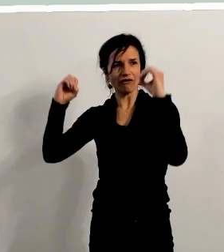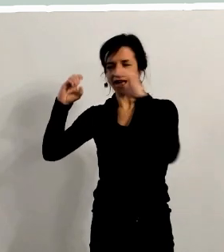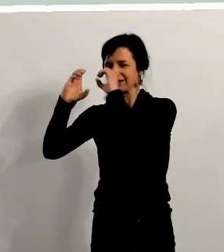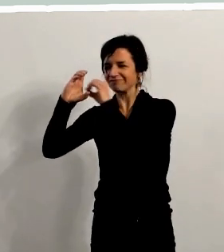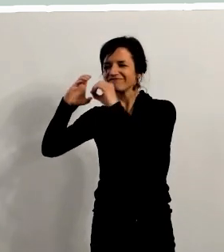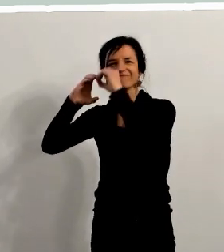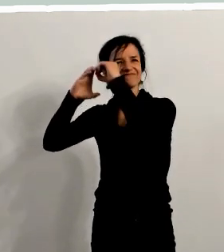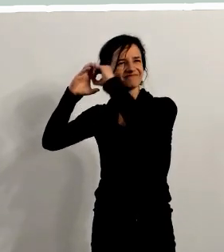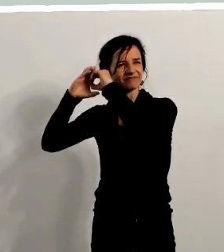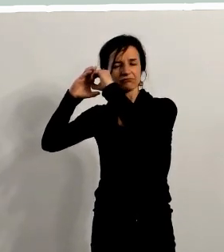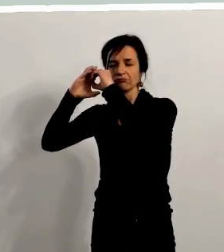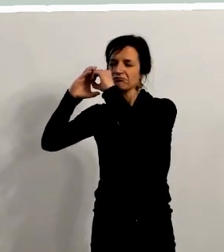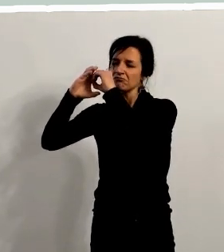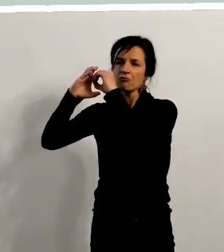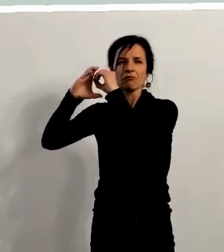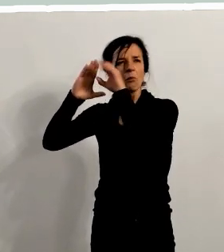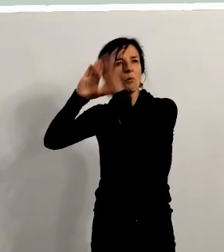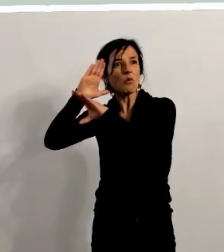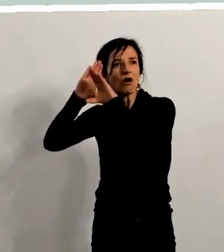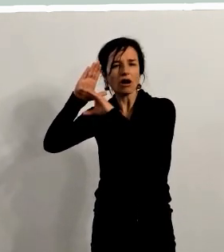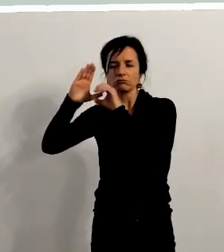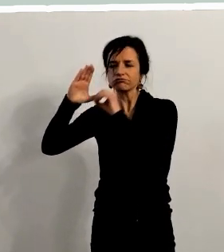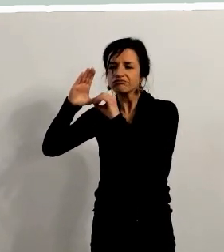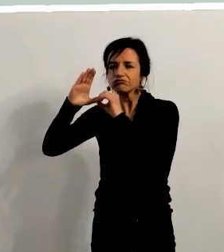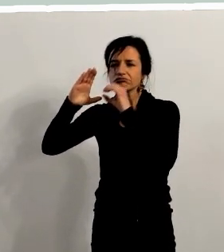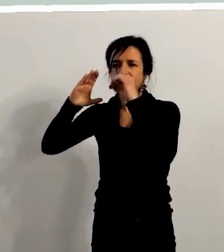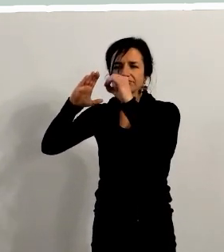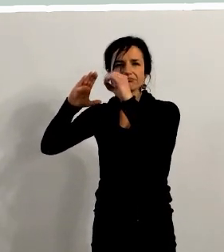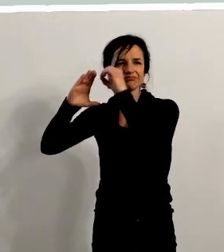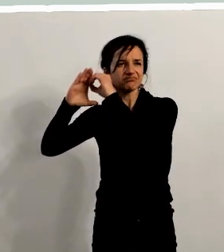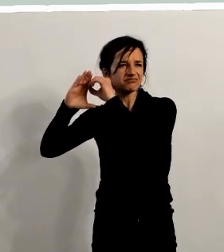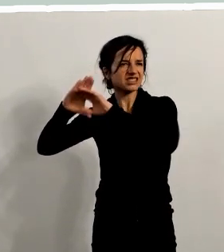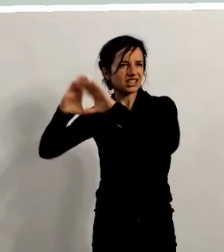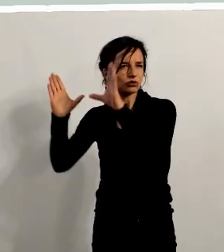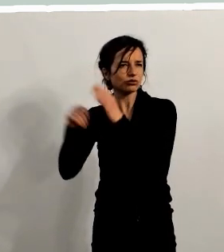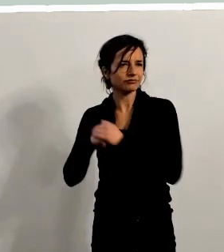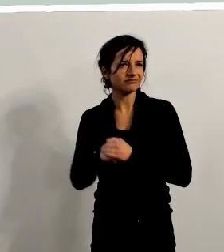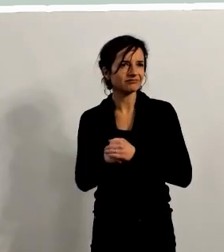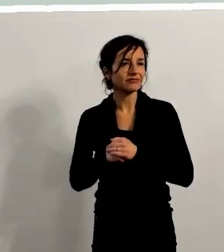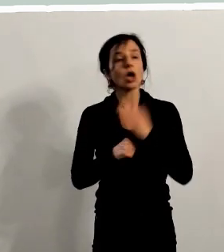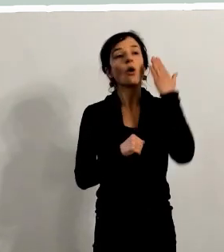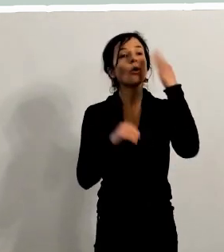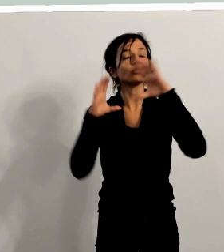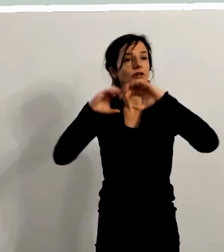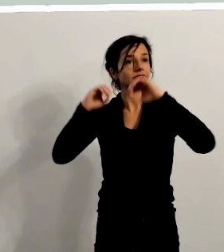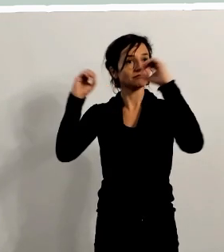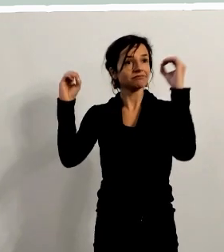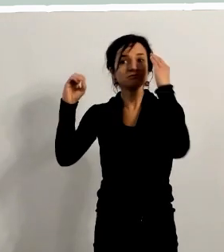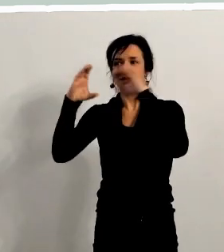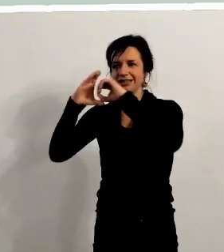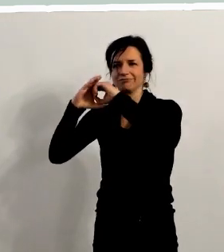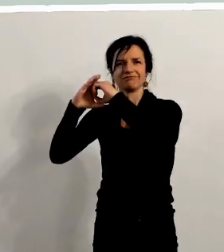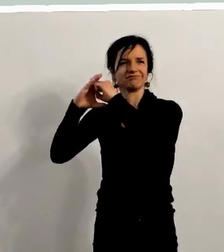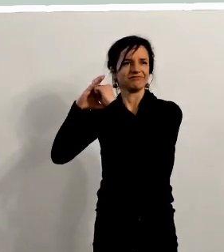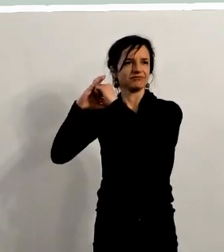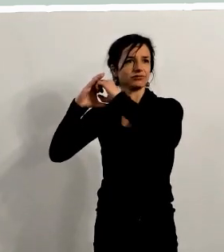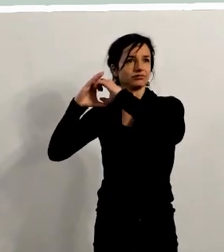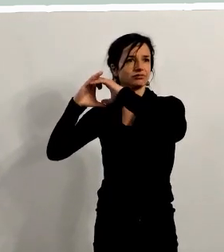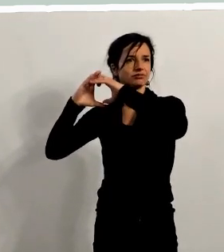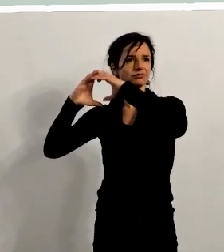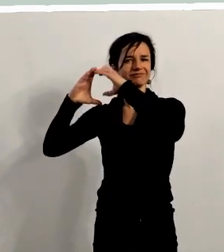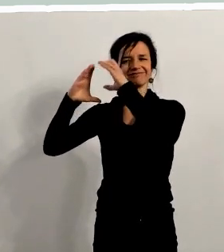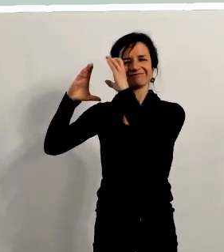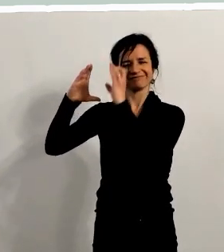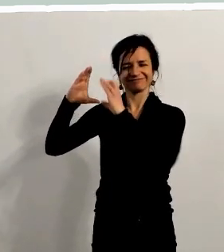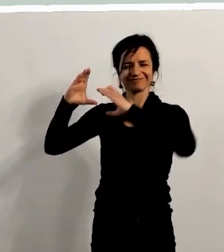deuxième courbe, en grise, c'est un petit peu plus compliqué, ce sont des ovocytes qu'on appelle matures, ceux qui peuvent être fécondés. Eh bien, vous voyez que les ovocytes